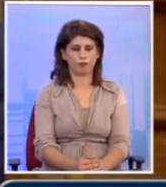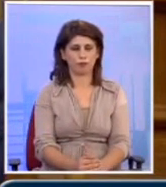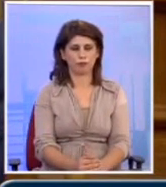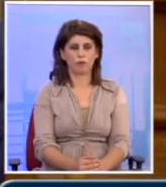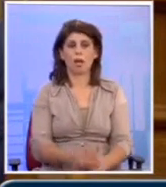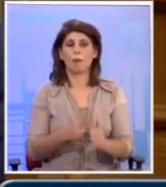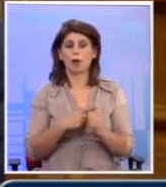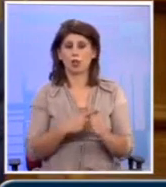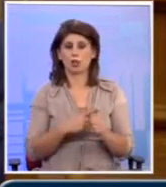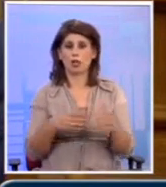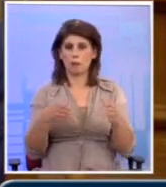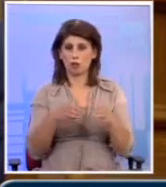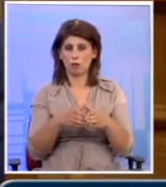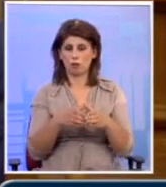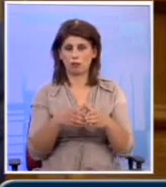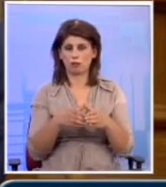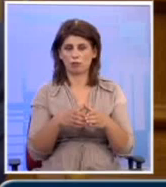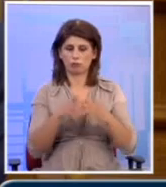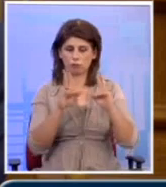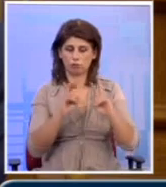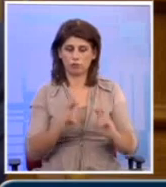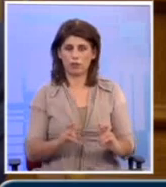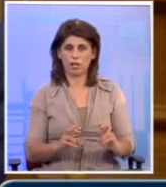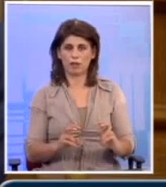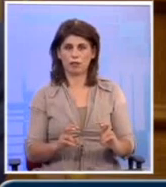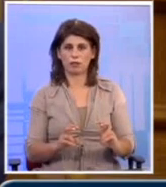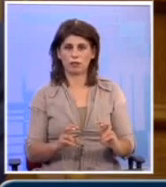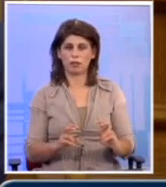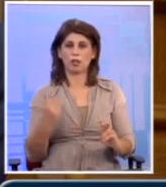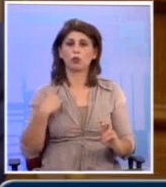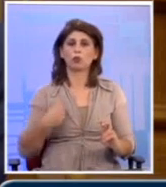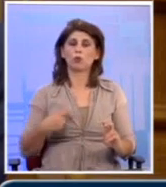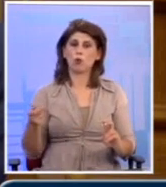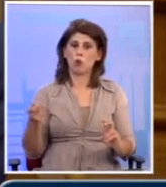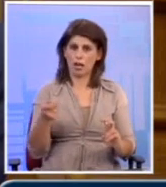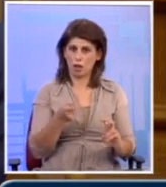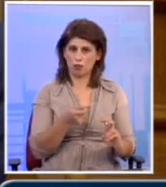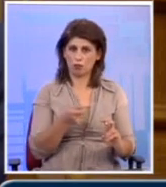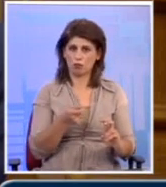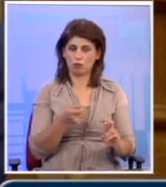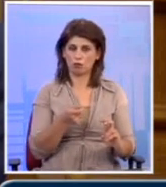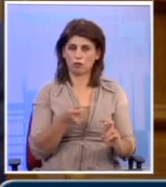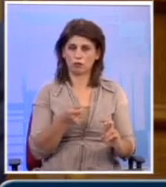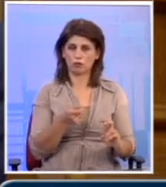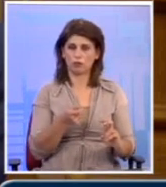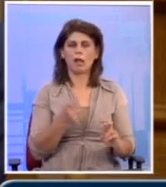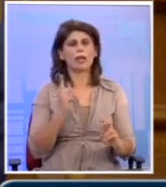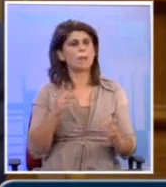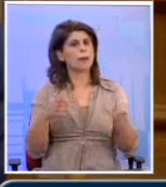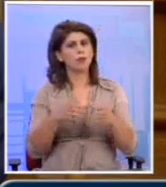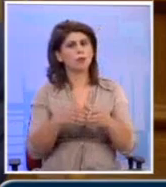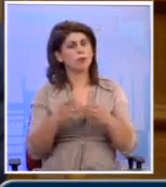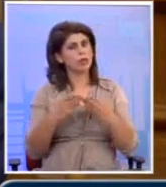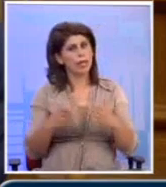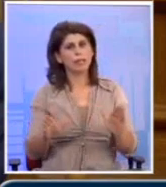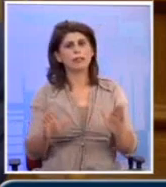Πρώτον, η Επιτροπή για την Διερεύνηση του Δημόσιου Χρέους είναι μια επιτροπή που είναι